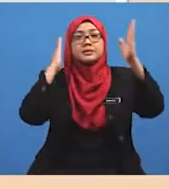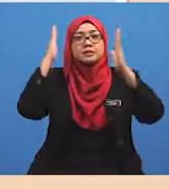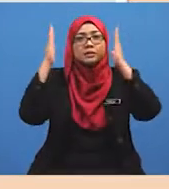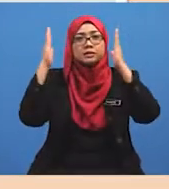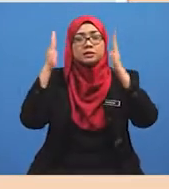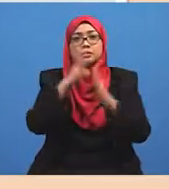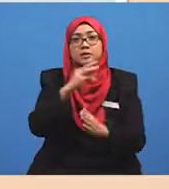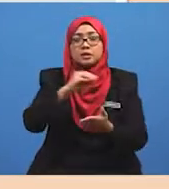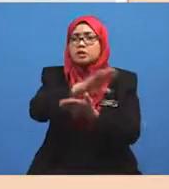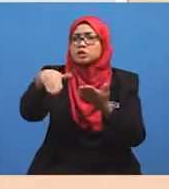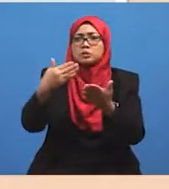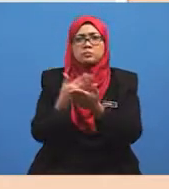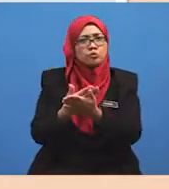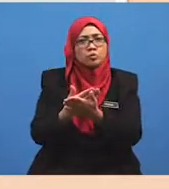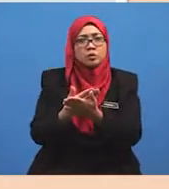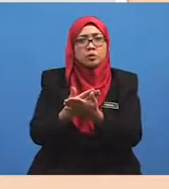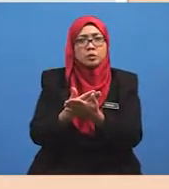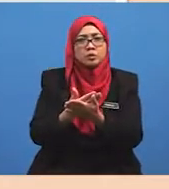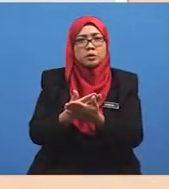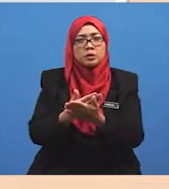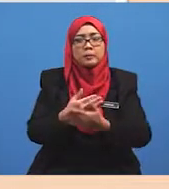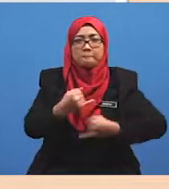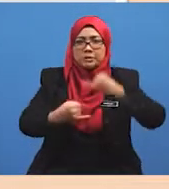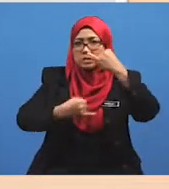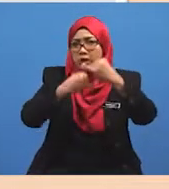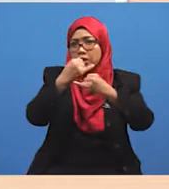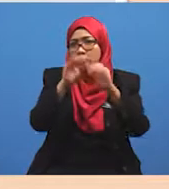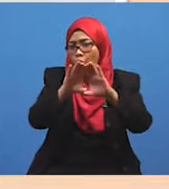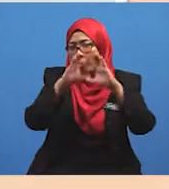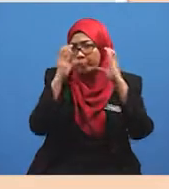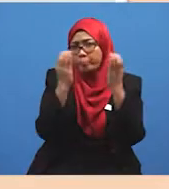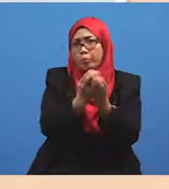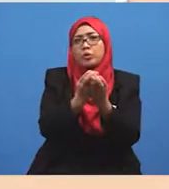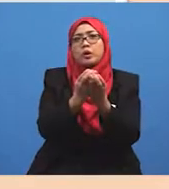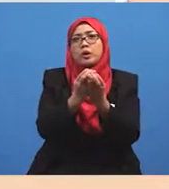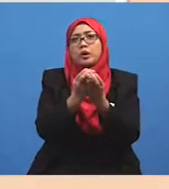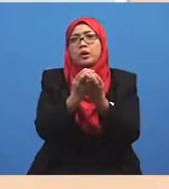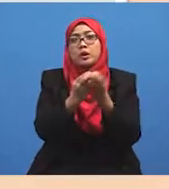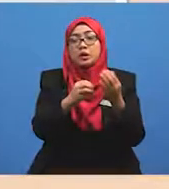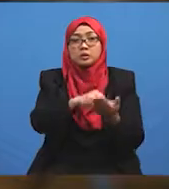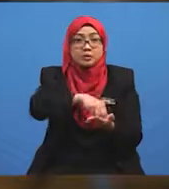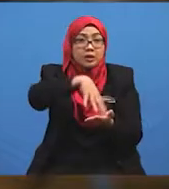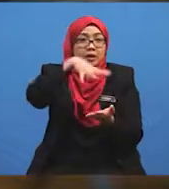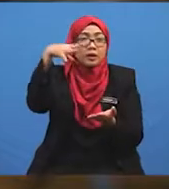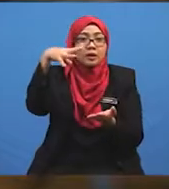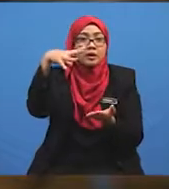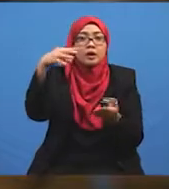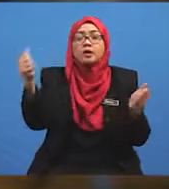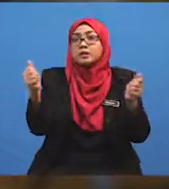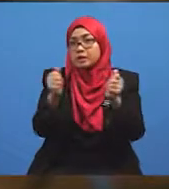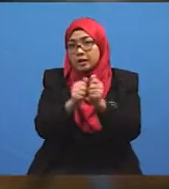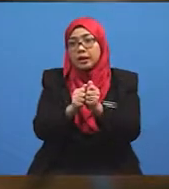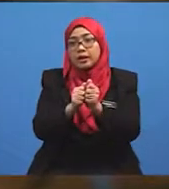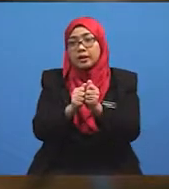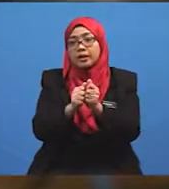pengukur kekayaan dengan mengusahakan perniagaan about